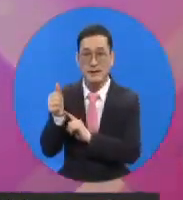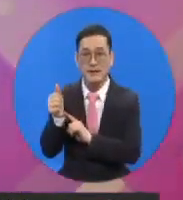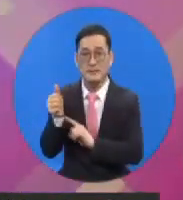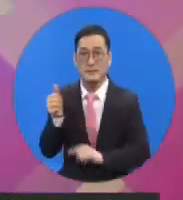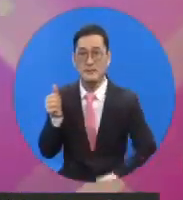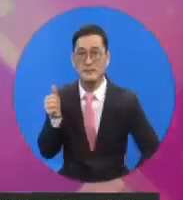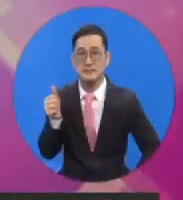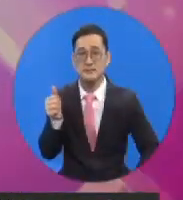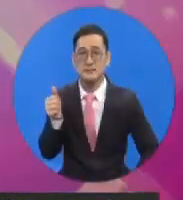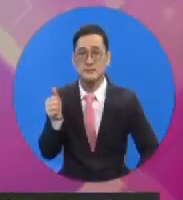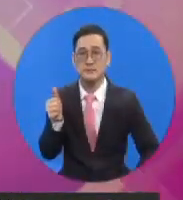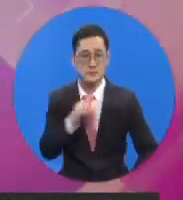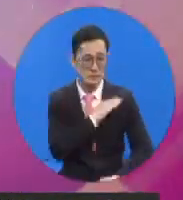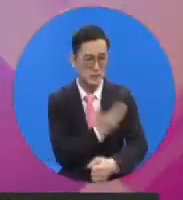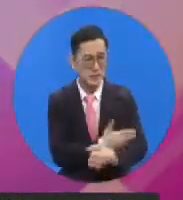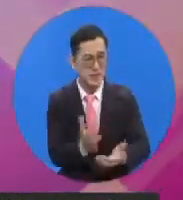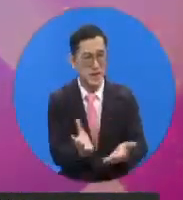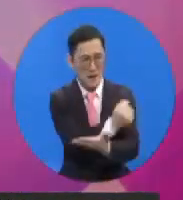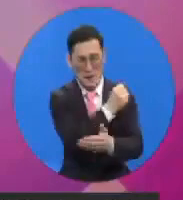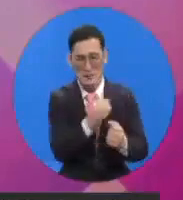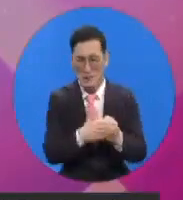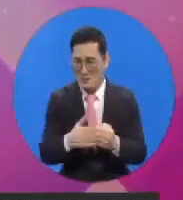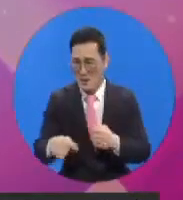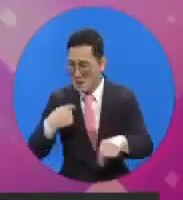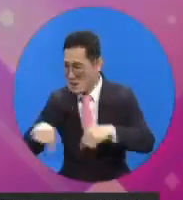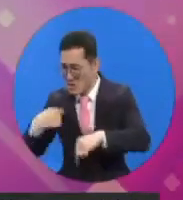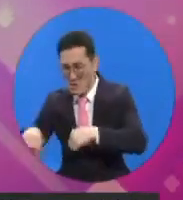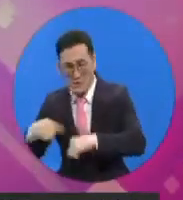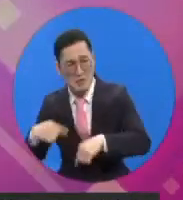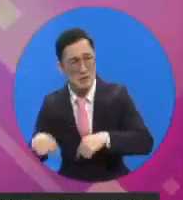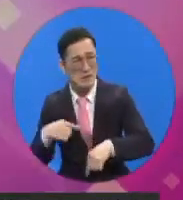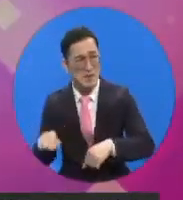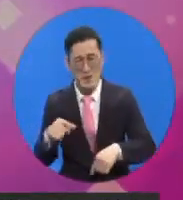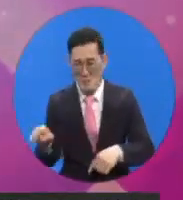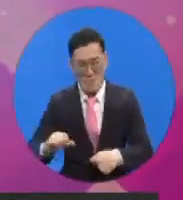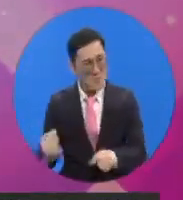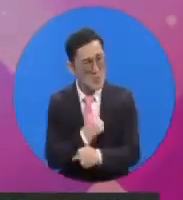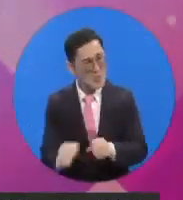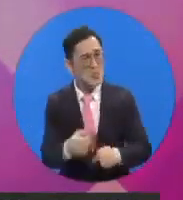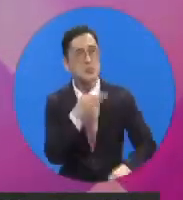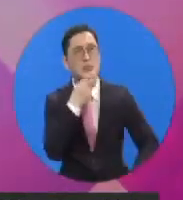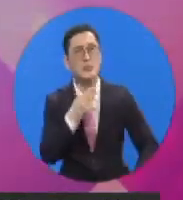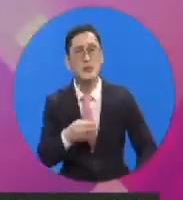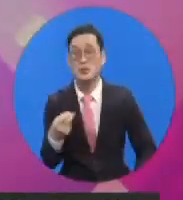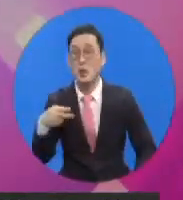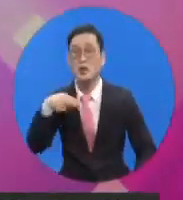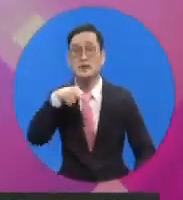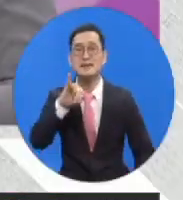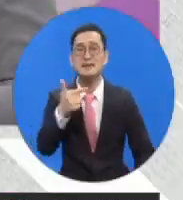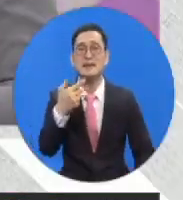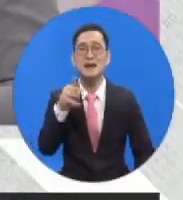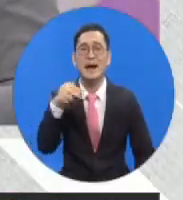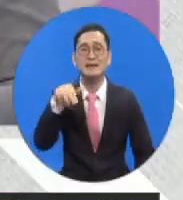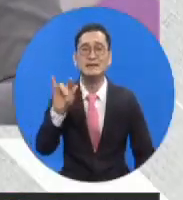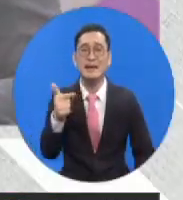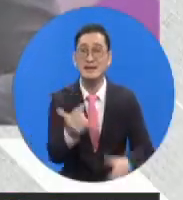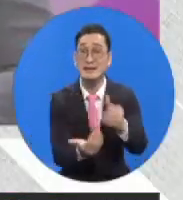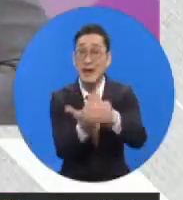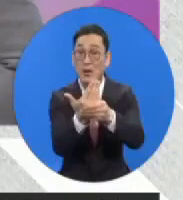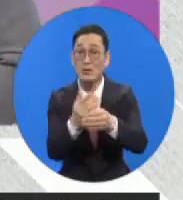이런 말도 했어요. 특히 이제 신라젠 사건 수사와 관련돼서 뭐라도 나온 게 있냐 라는